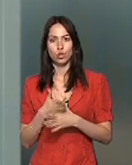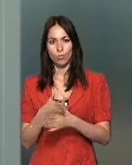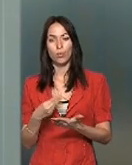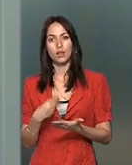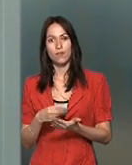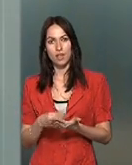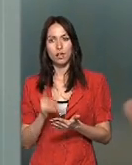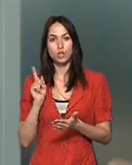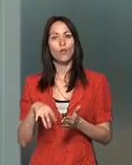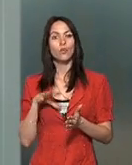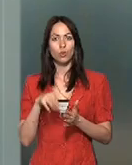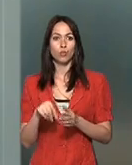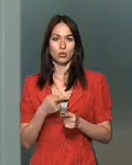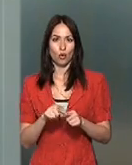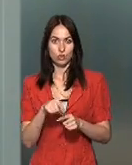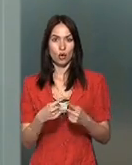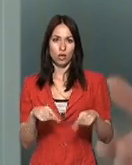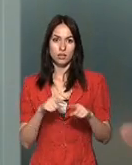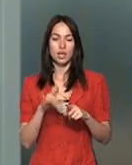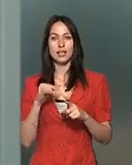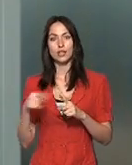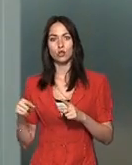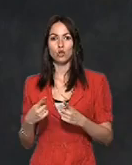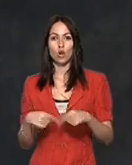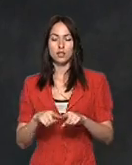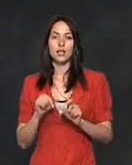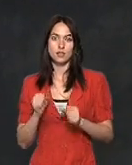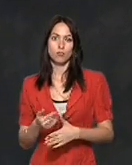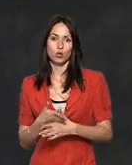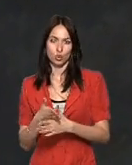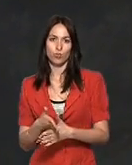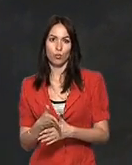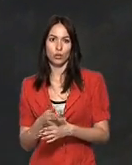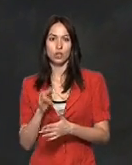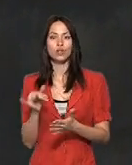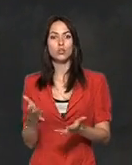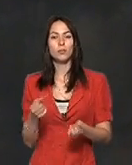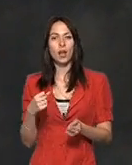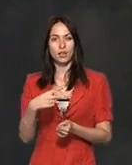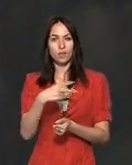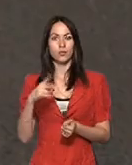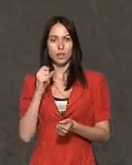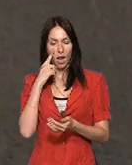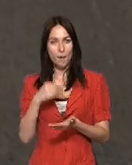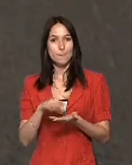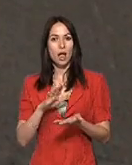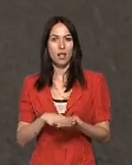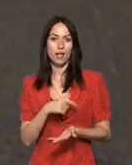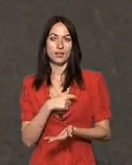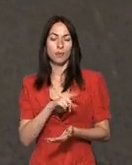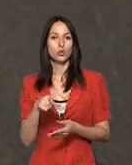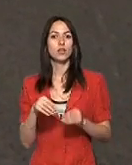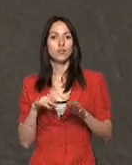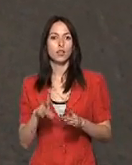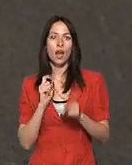фінансово, в тому числі ці організації, власне, і інші організації можуть допомогти. Чи брати двоповерхівку на баланс, депутати вирішуватимуть на